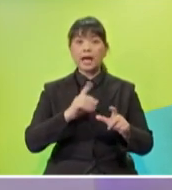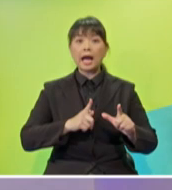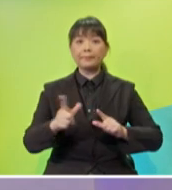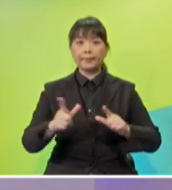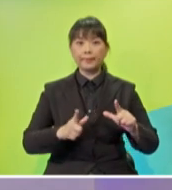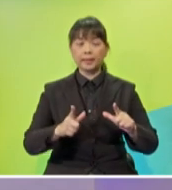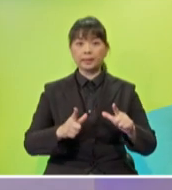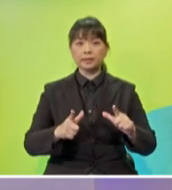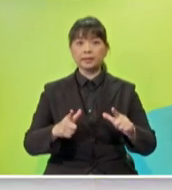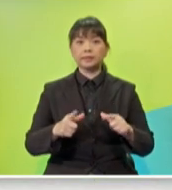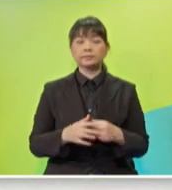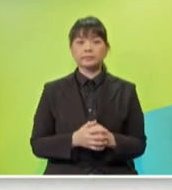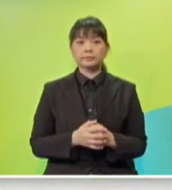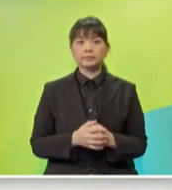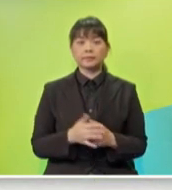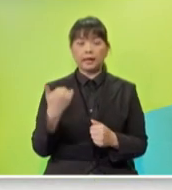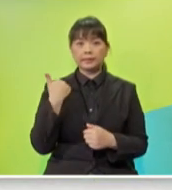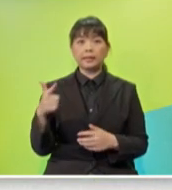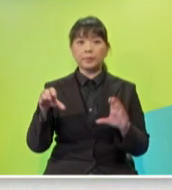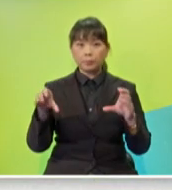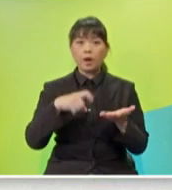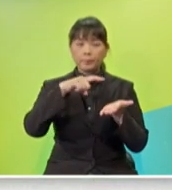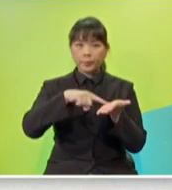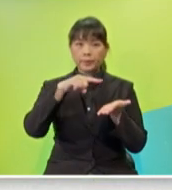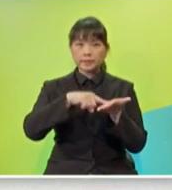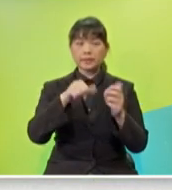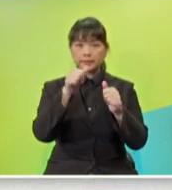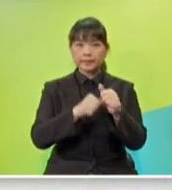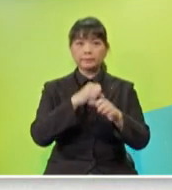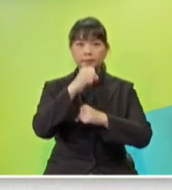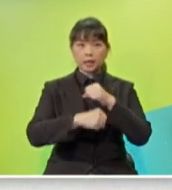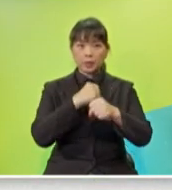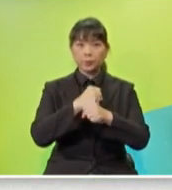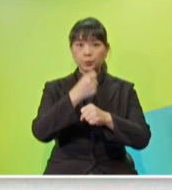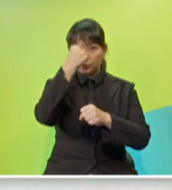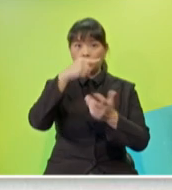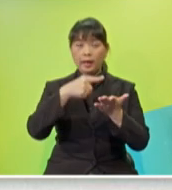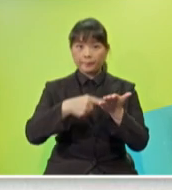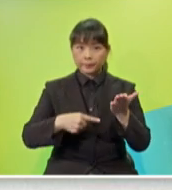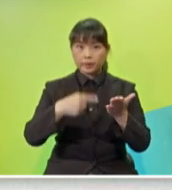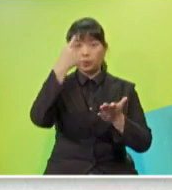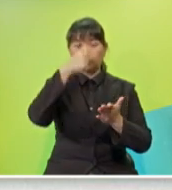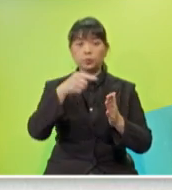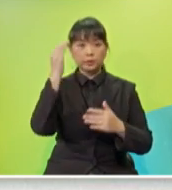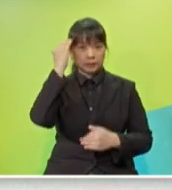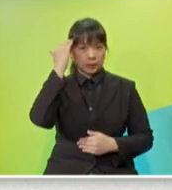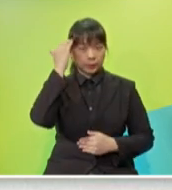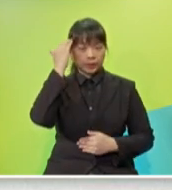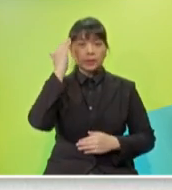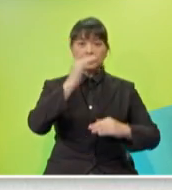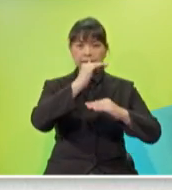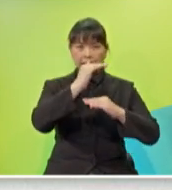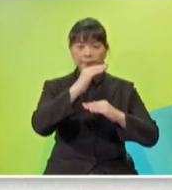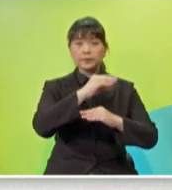pemeriksaan kesehatan setiap tahun untuk apa untuk kita mengetahui tahap dan keadaan